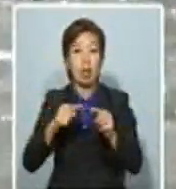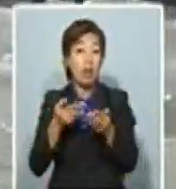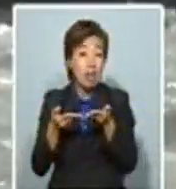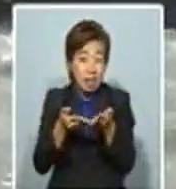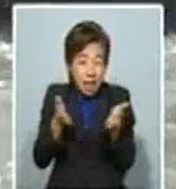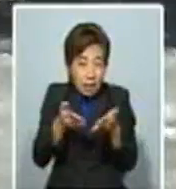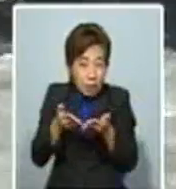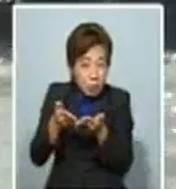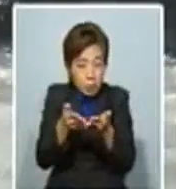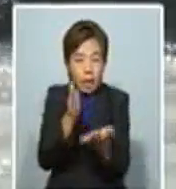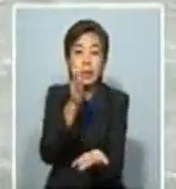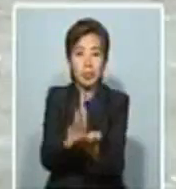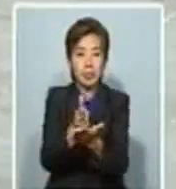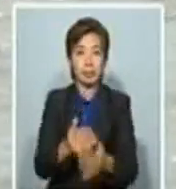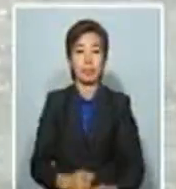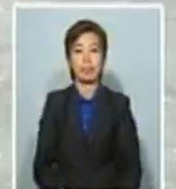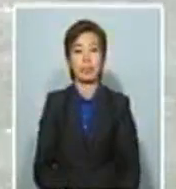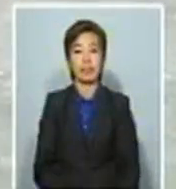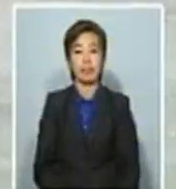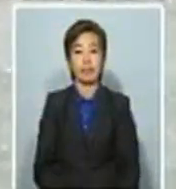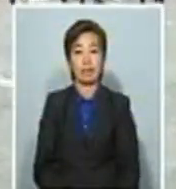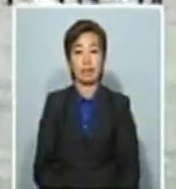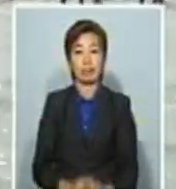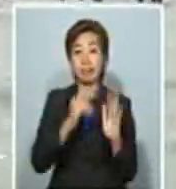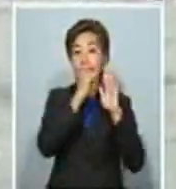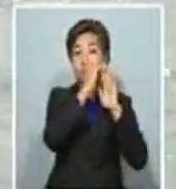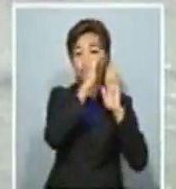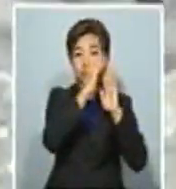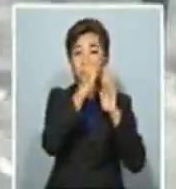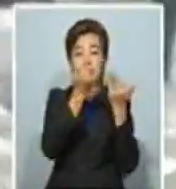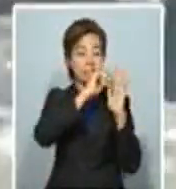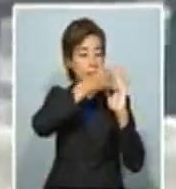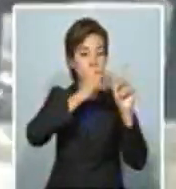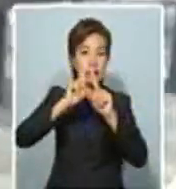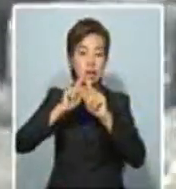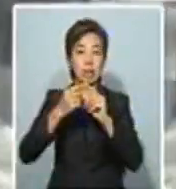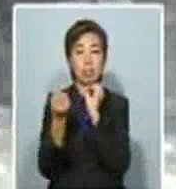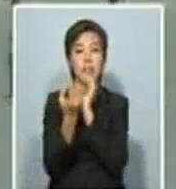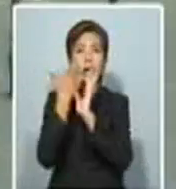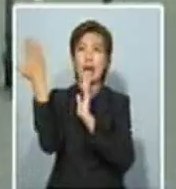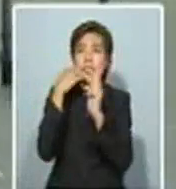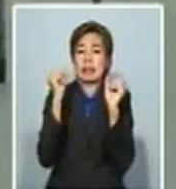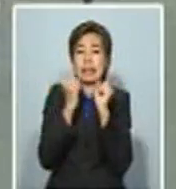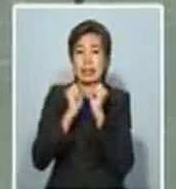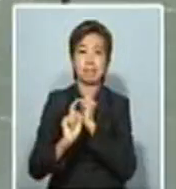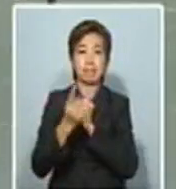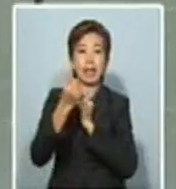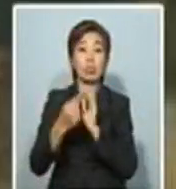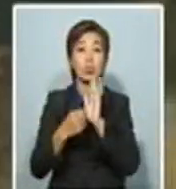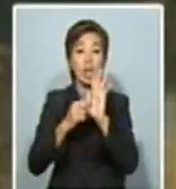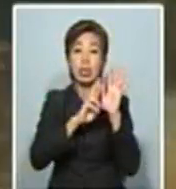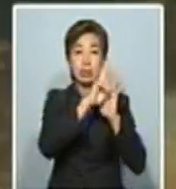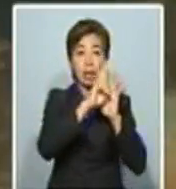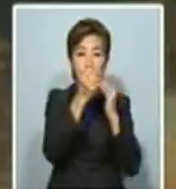ควรงดออกจากฝั่งค่ะ ส่วนที่ภาคเหนือนะครับหลายจังหวัดต้องเผชิญกับสภาพอากาศหนาวเย็นระลอกใหม่ครับเช่นในพื้นที่เชียง